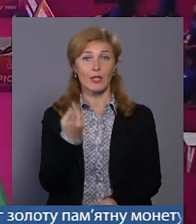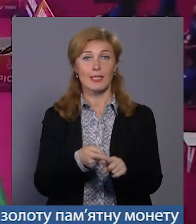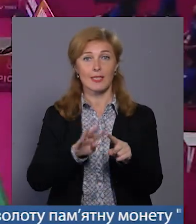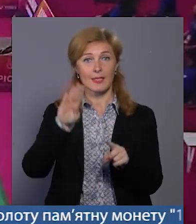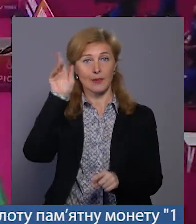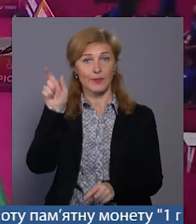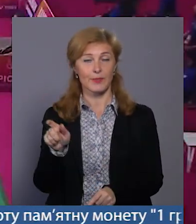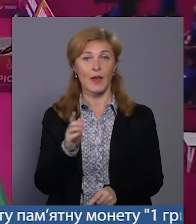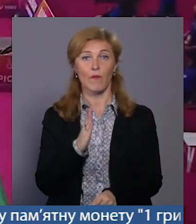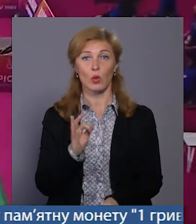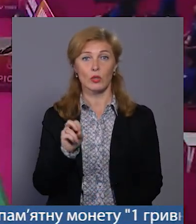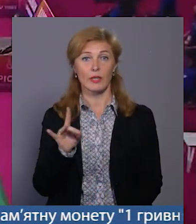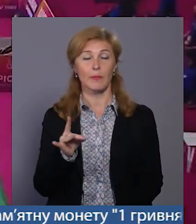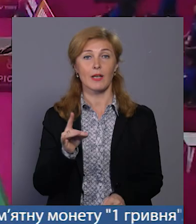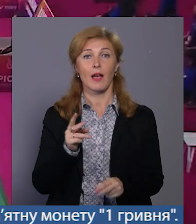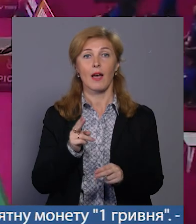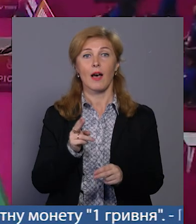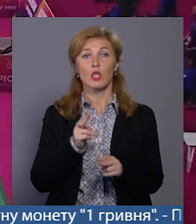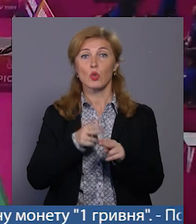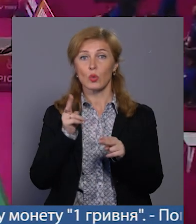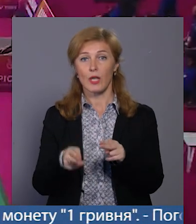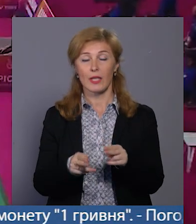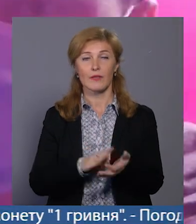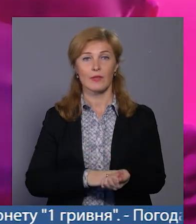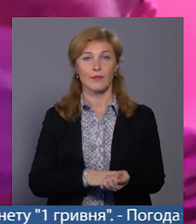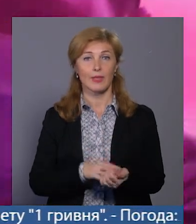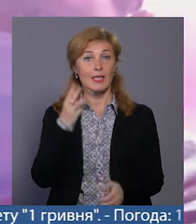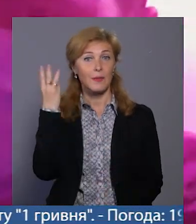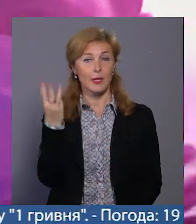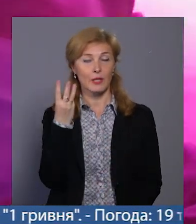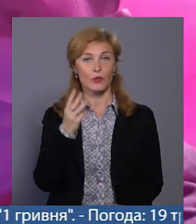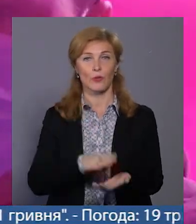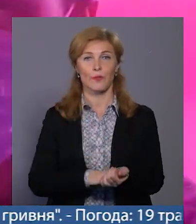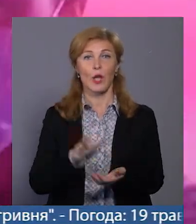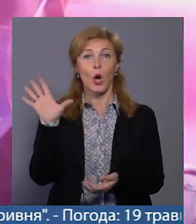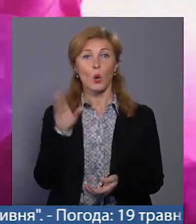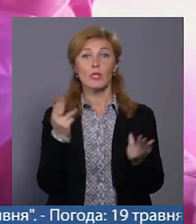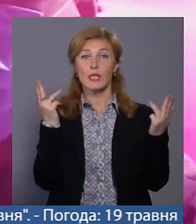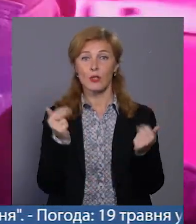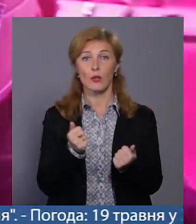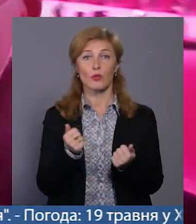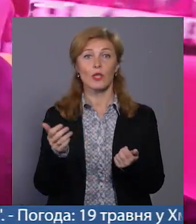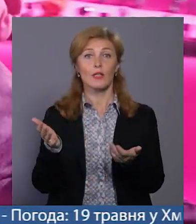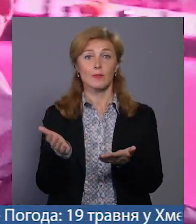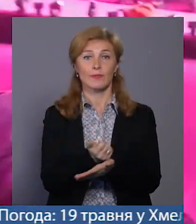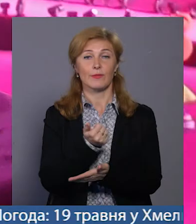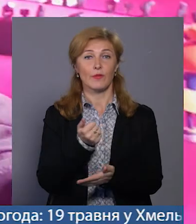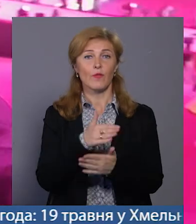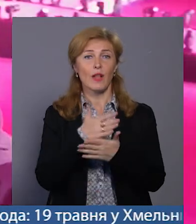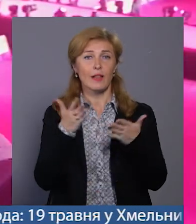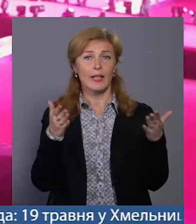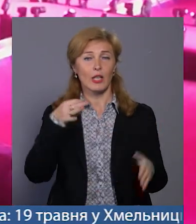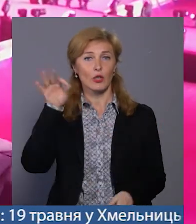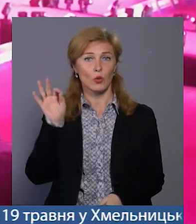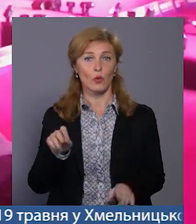Володимир Свистяк з Дунаєвців, Анатолій Рибрина та Павло Єльцов з Хмельницького. Усі зізнаються, здобули чималий досвід в організації та